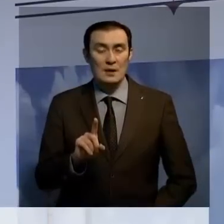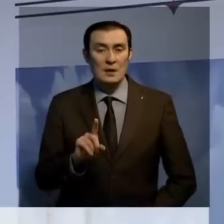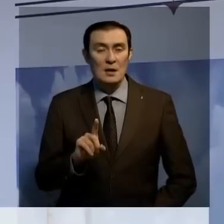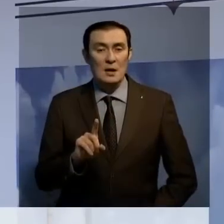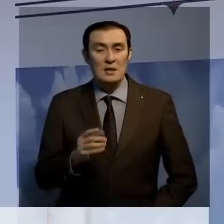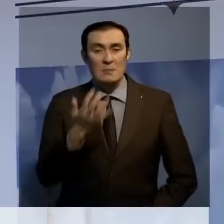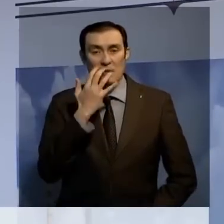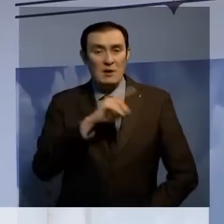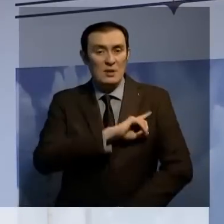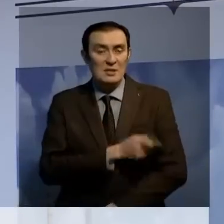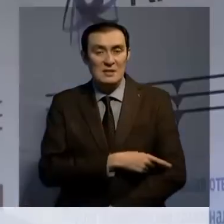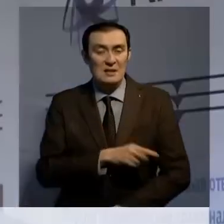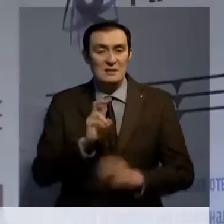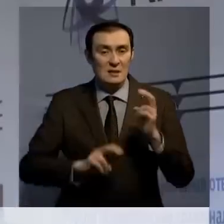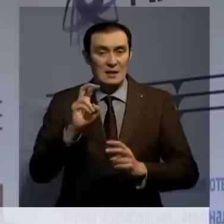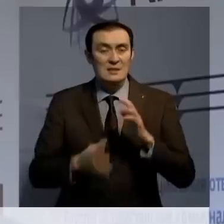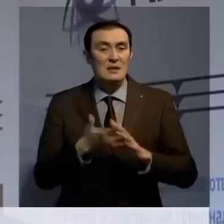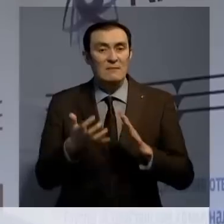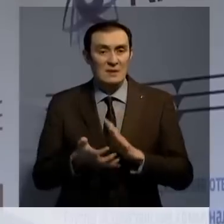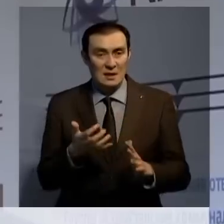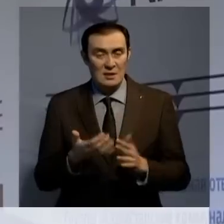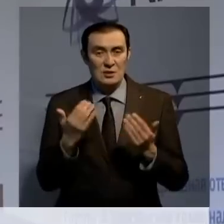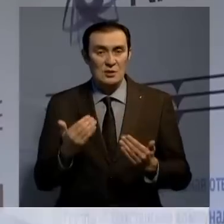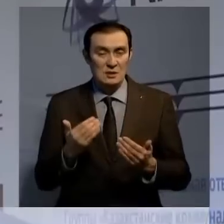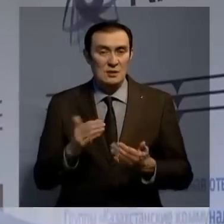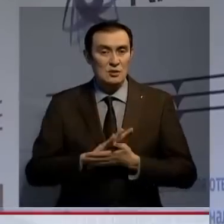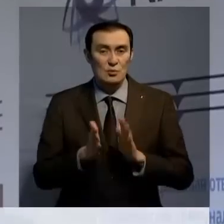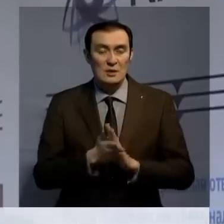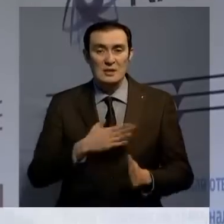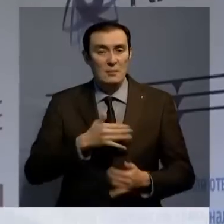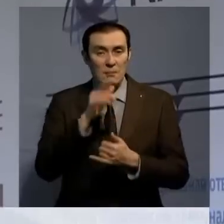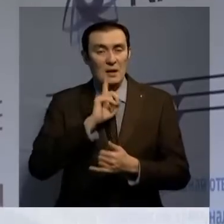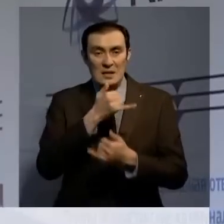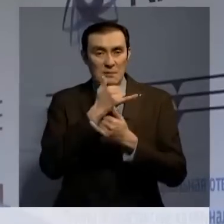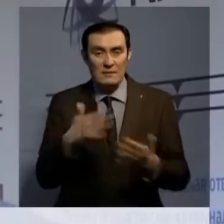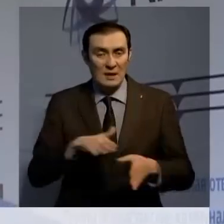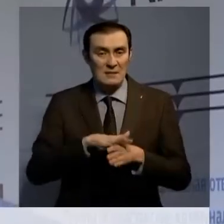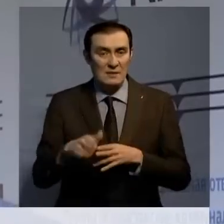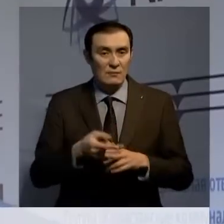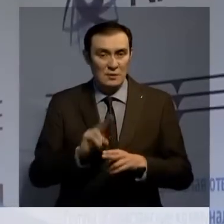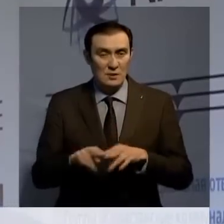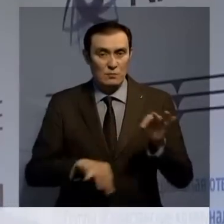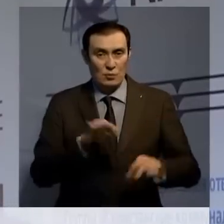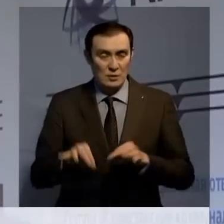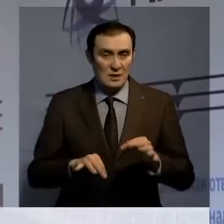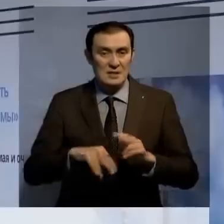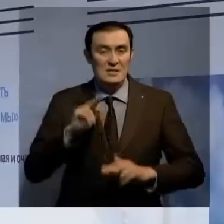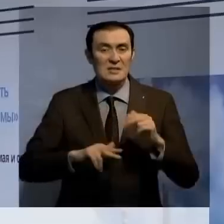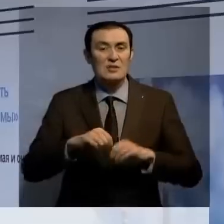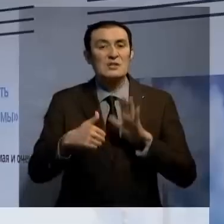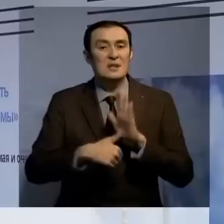тепловых мощностей станции не хватает. Геополитическая ситуация пока нам не позволяет реализовать этот проект наш, построить 16-го